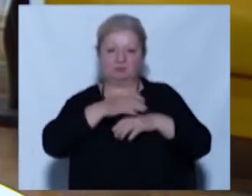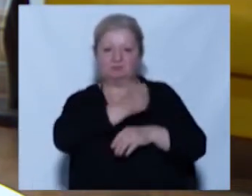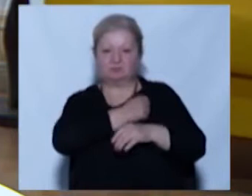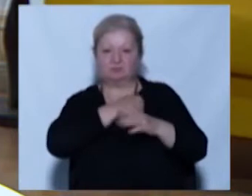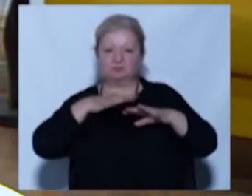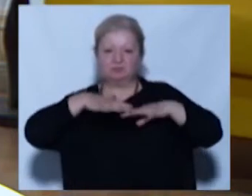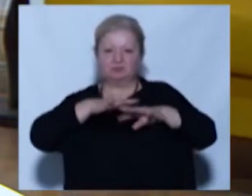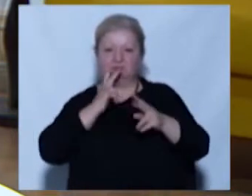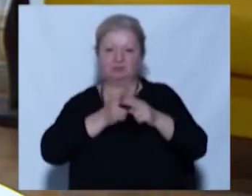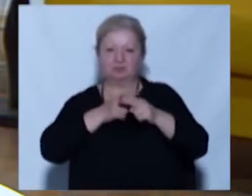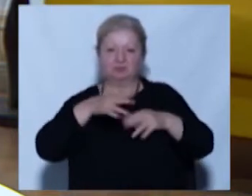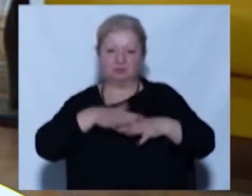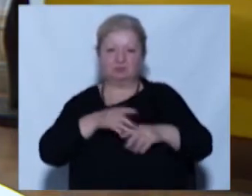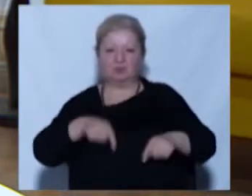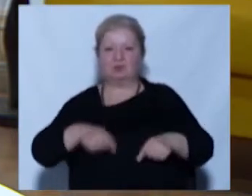აბჯრიდან და